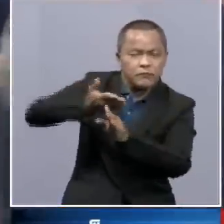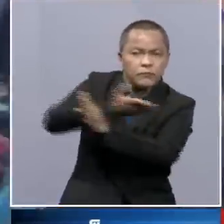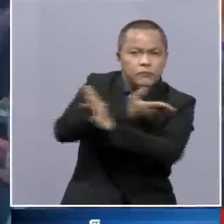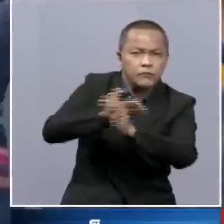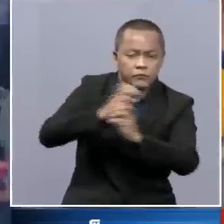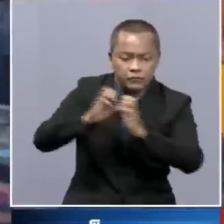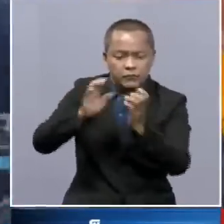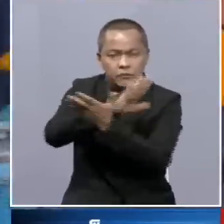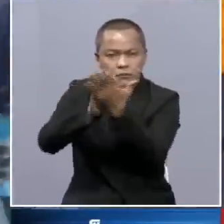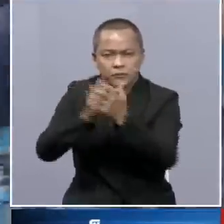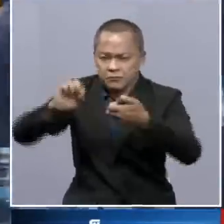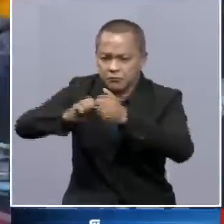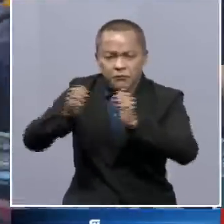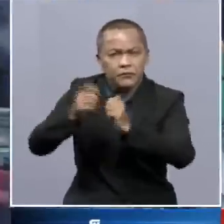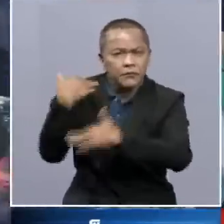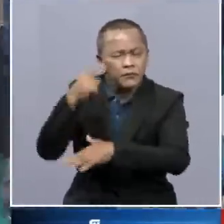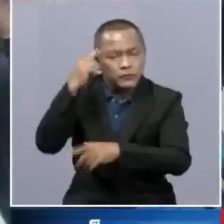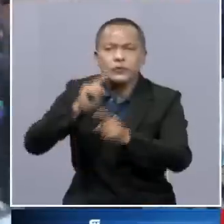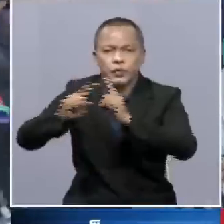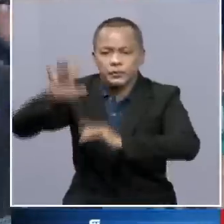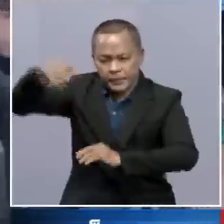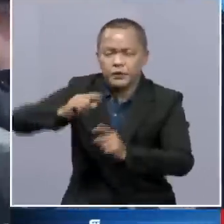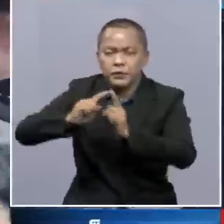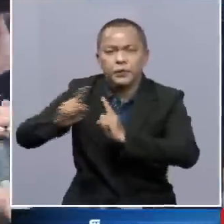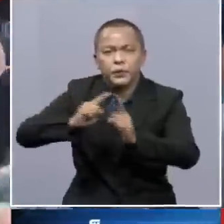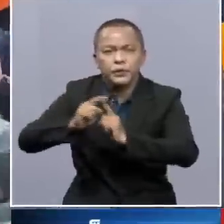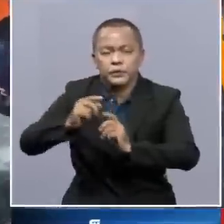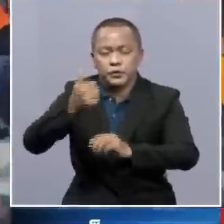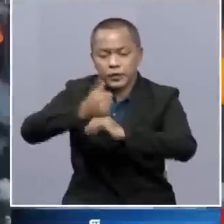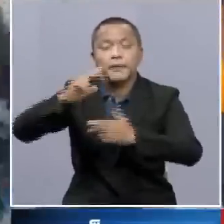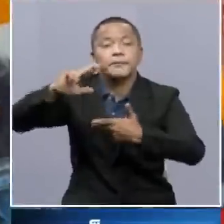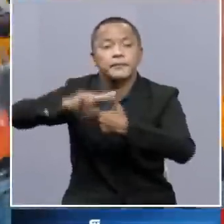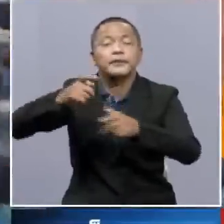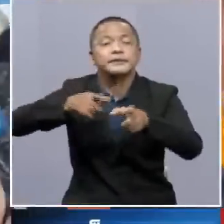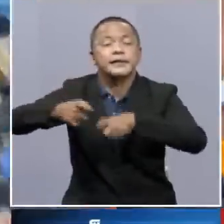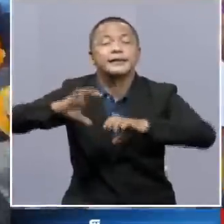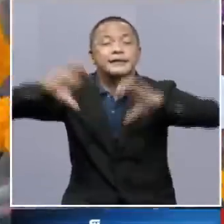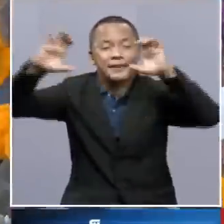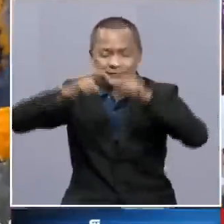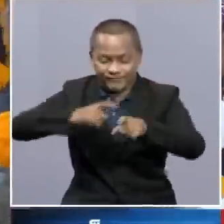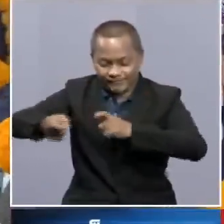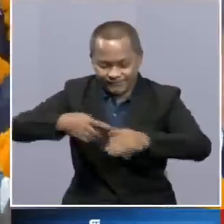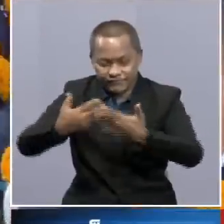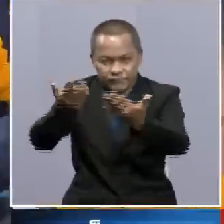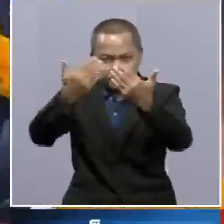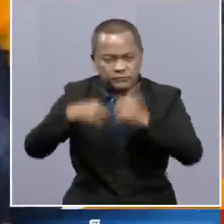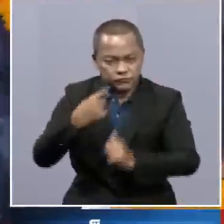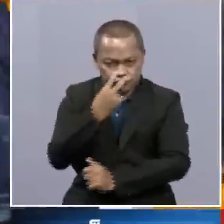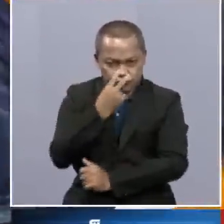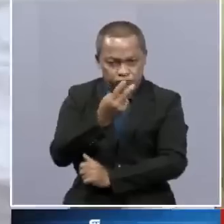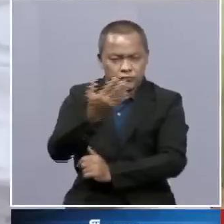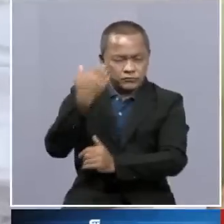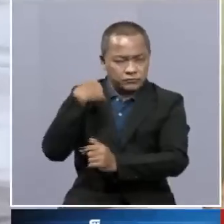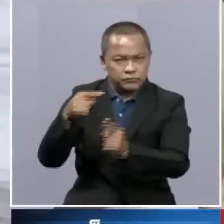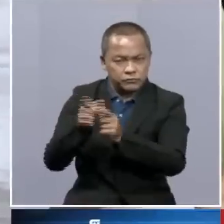มิใจไทยเขาโดนมรสุมอะไรต่างๆก็อาจจะเอาไปคุยกันหน่อยไปคุยกับพลเอกประวิตรหน่อยในฐานะผู้จัดการรัฐบาลใช่ไหมครับแต่ว่าอีกด้านนึงก็อาจจะมองได้ว่